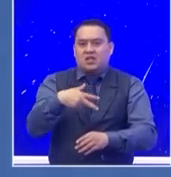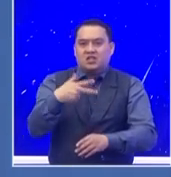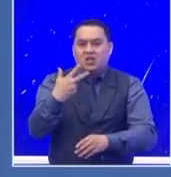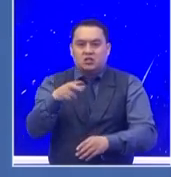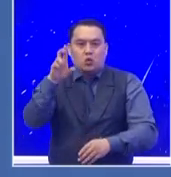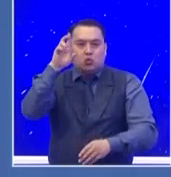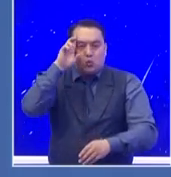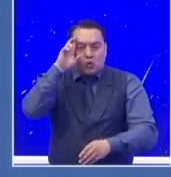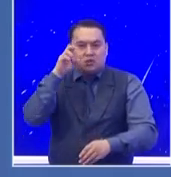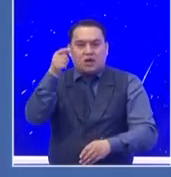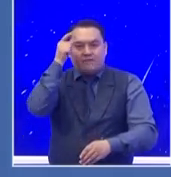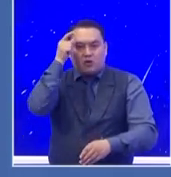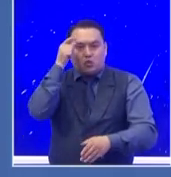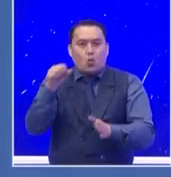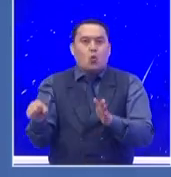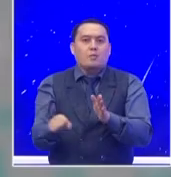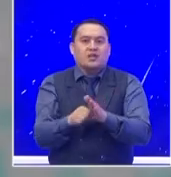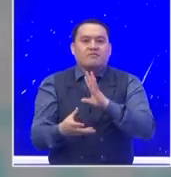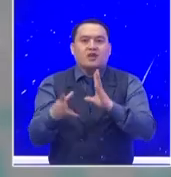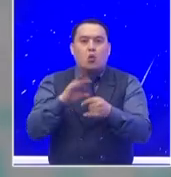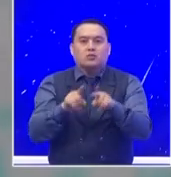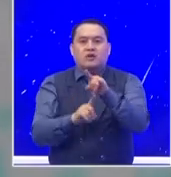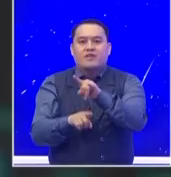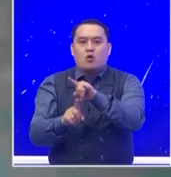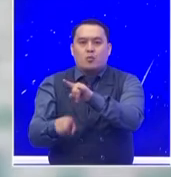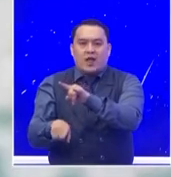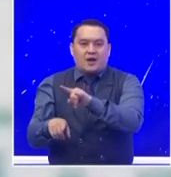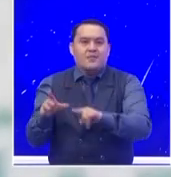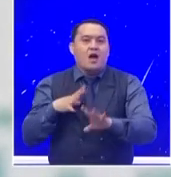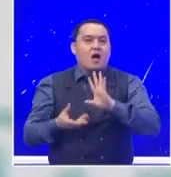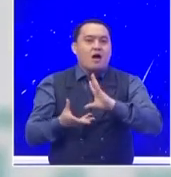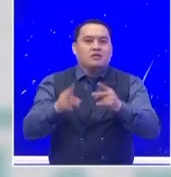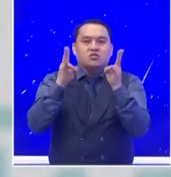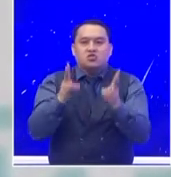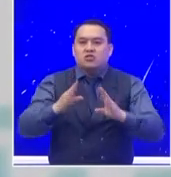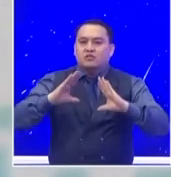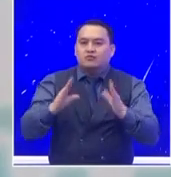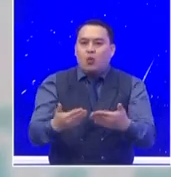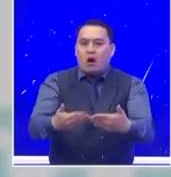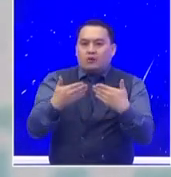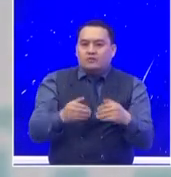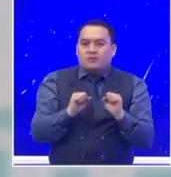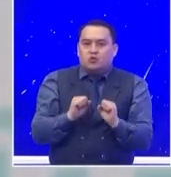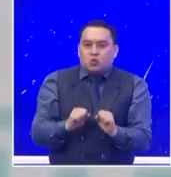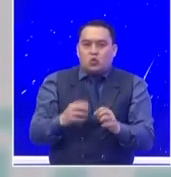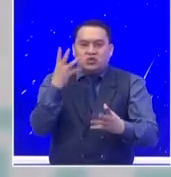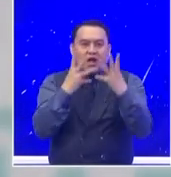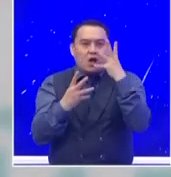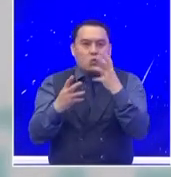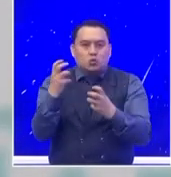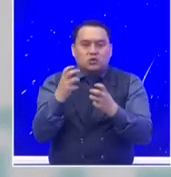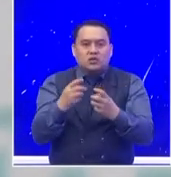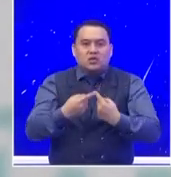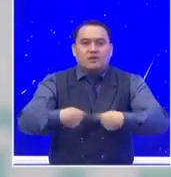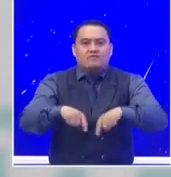33 турецких солдата были убиты в результате авиаудара. Этот инцидент вызвал опасения относительно серьезной